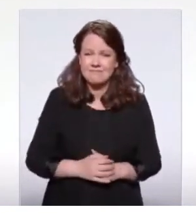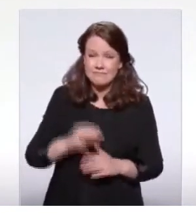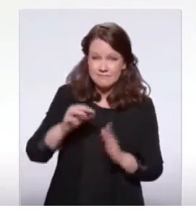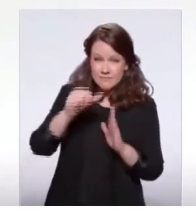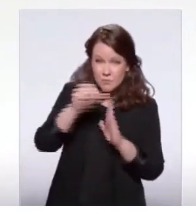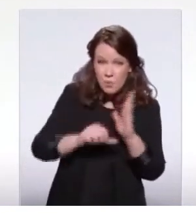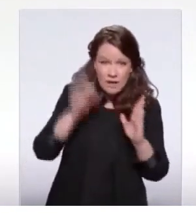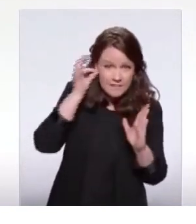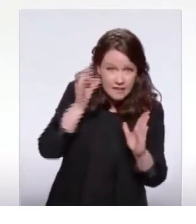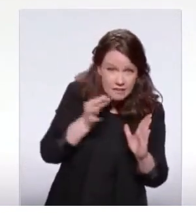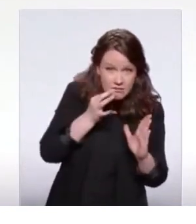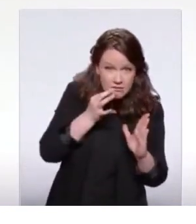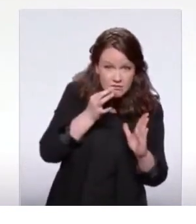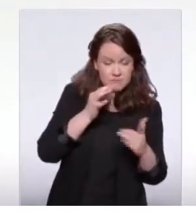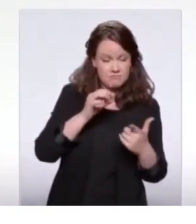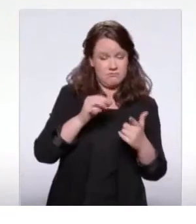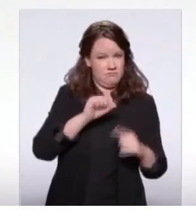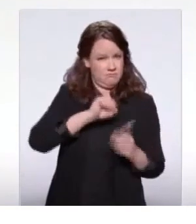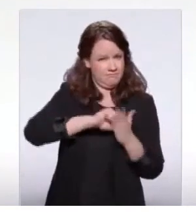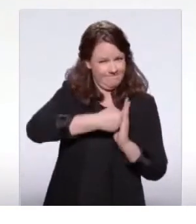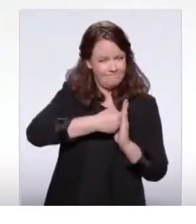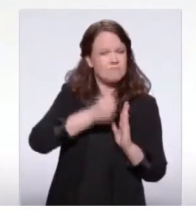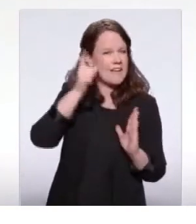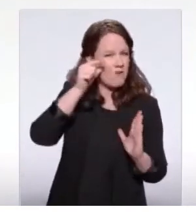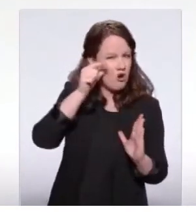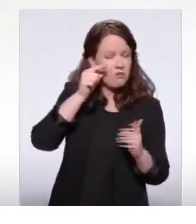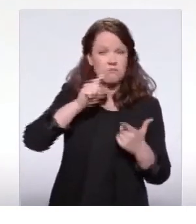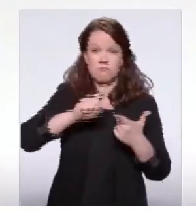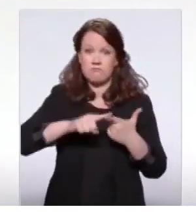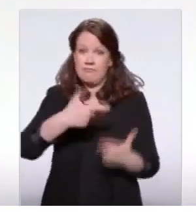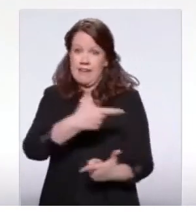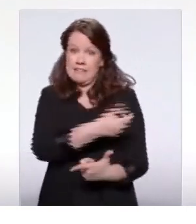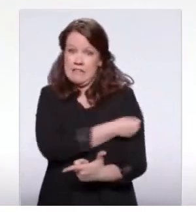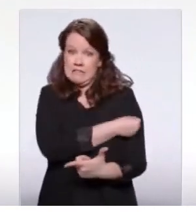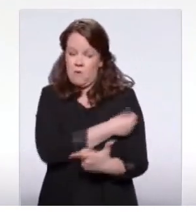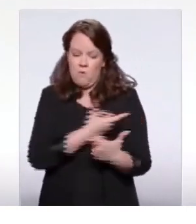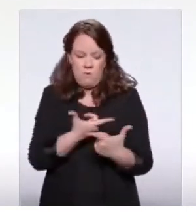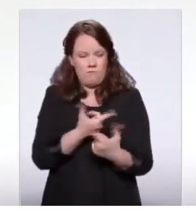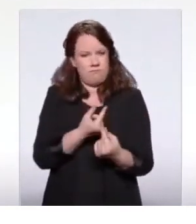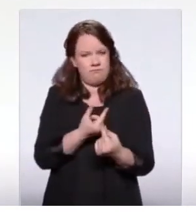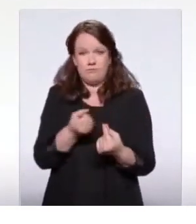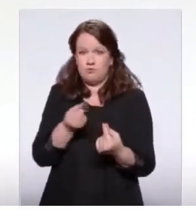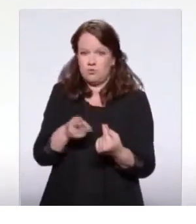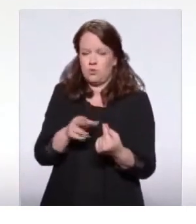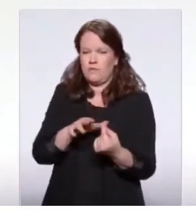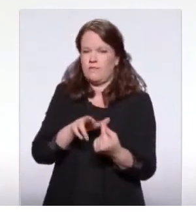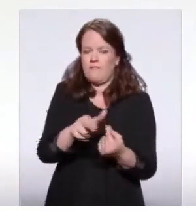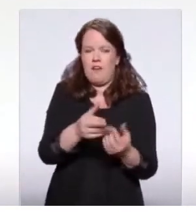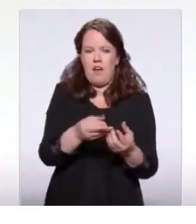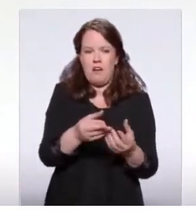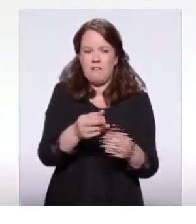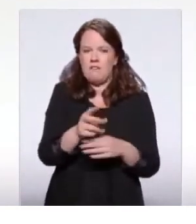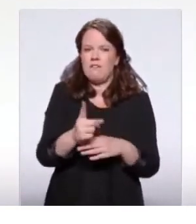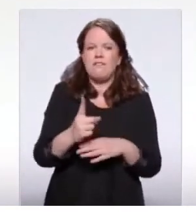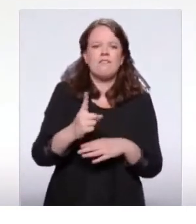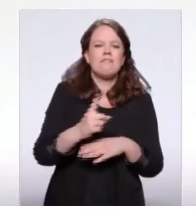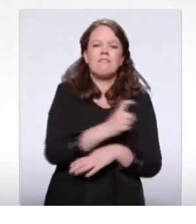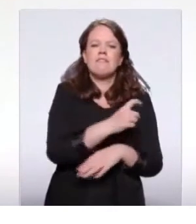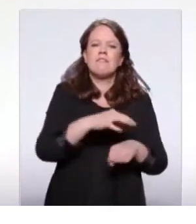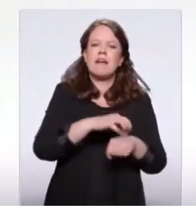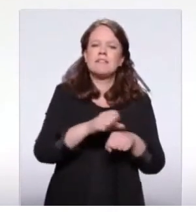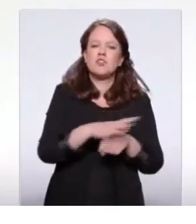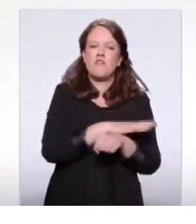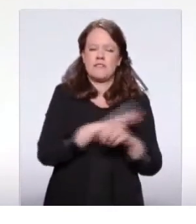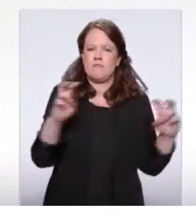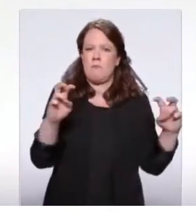d'autre part, c'est cette tenaille qui va nous permettre de contenir progressivement ce nouveau virus.